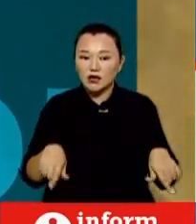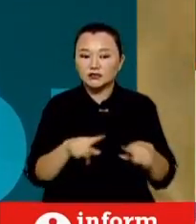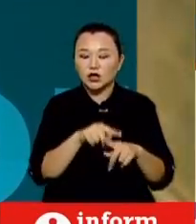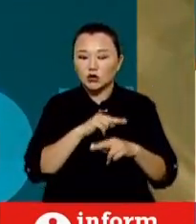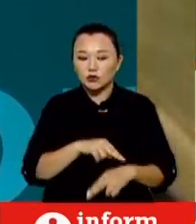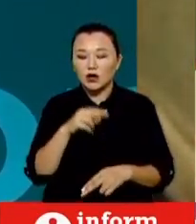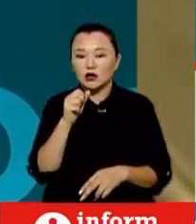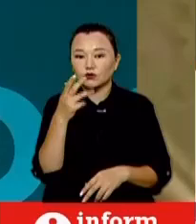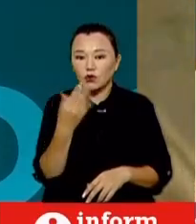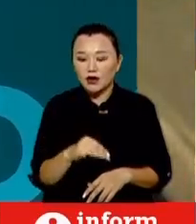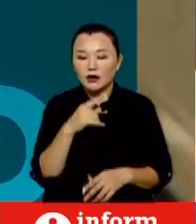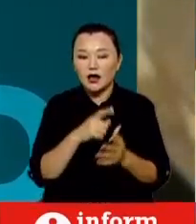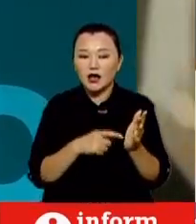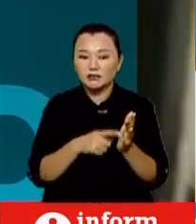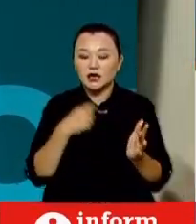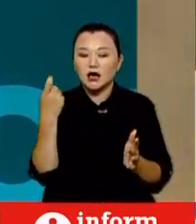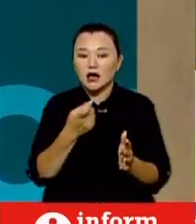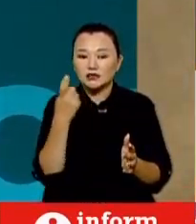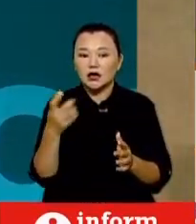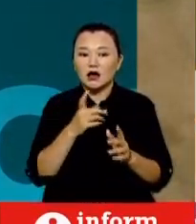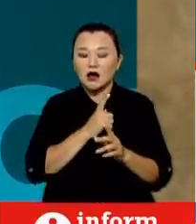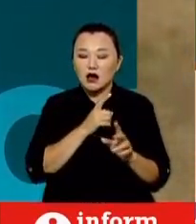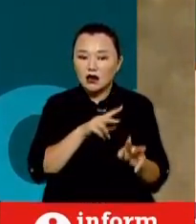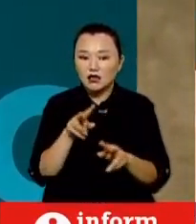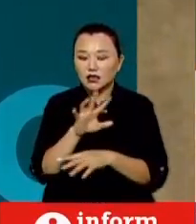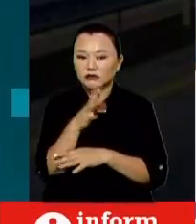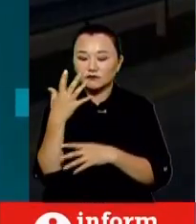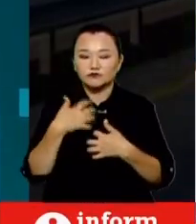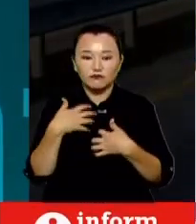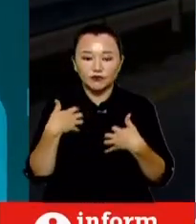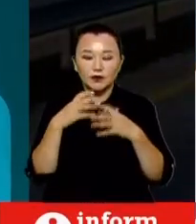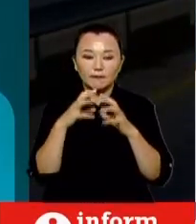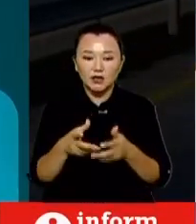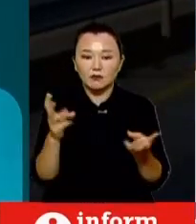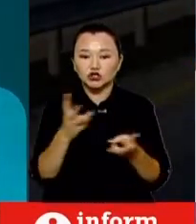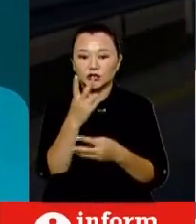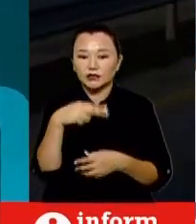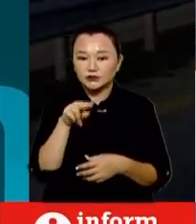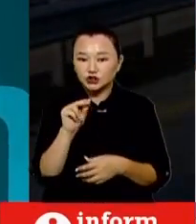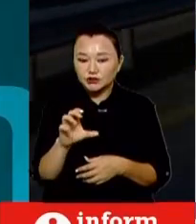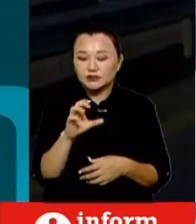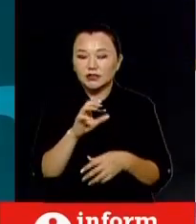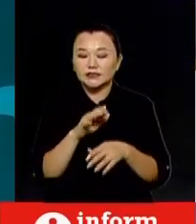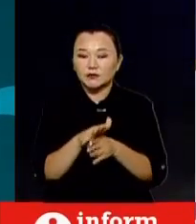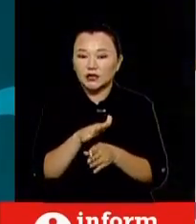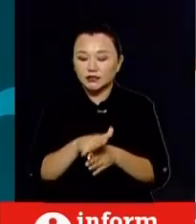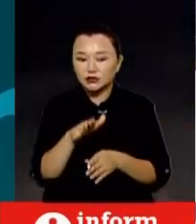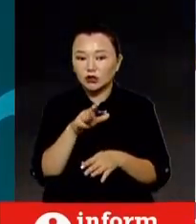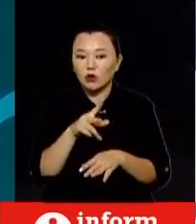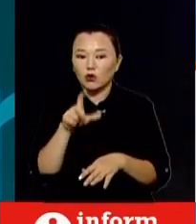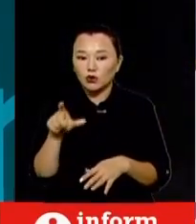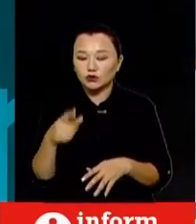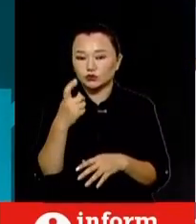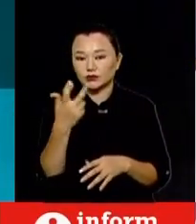Сотрудники Актугайского и Карагандинского хозяйств по охране лесов и животного мира, пожарные ДЧС, исполнительные органы, всего